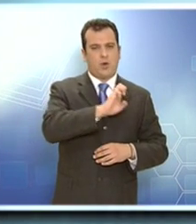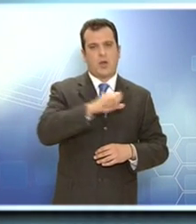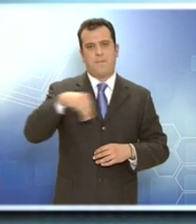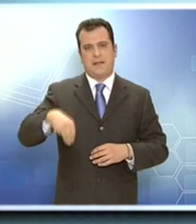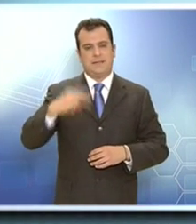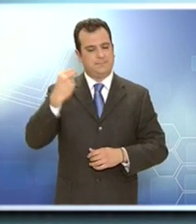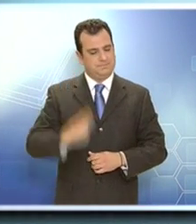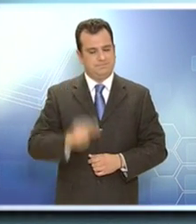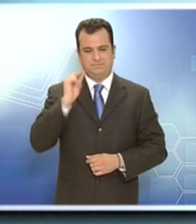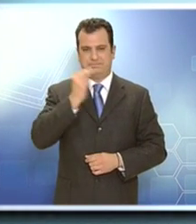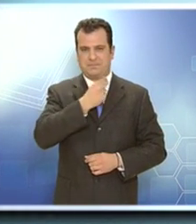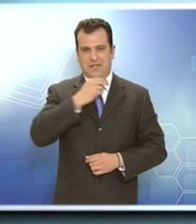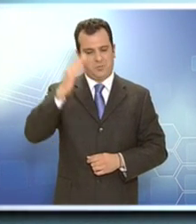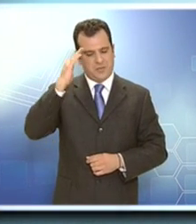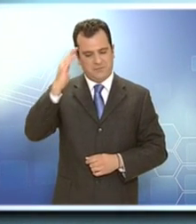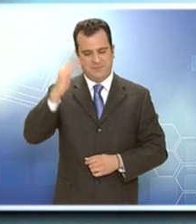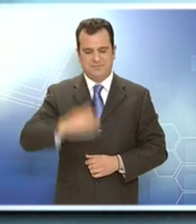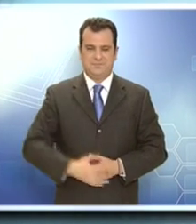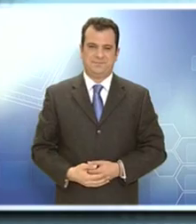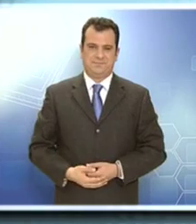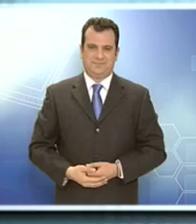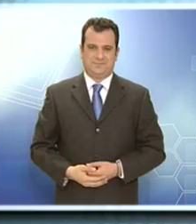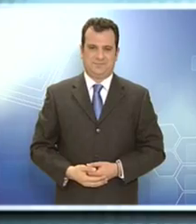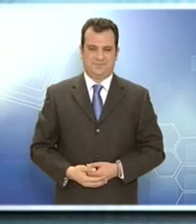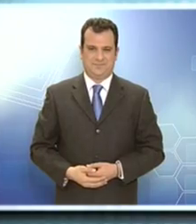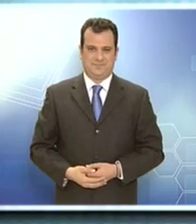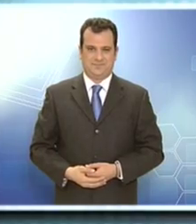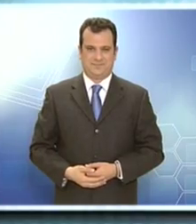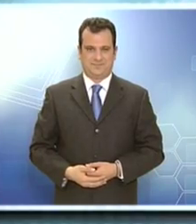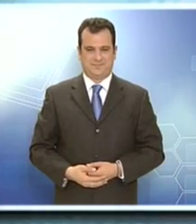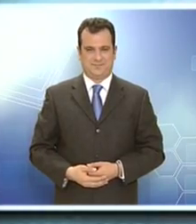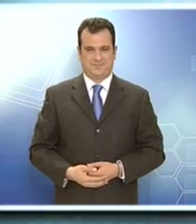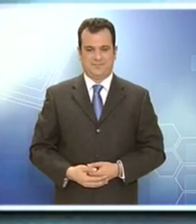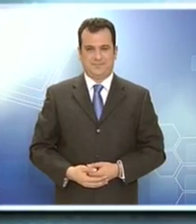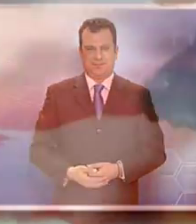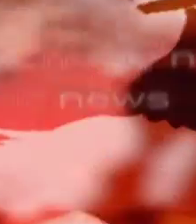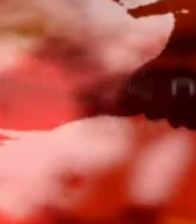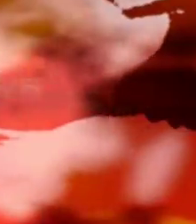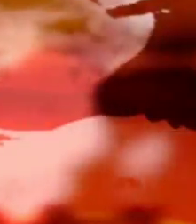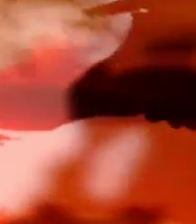Ελεονόρα Μελέτη. Κυρίες και κύριοι, να έχετε καλό και χαρούμενο απόγευμα. Γεια σας.